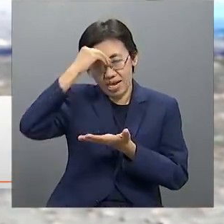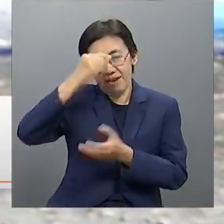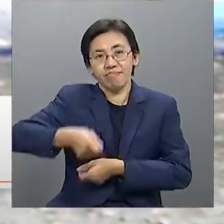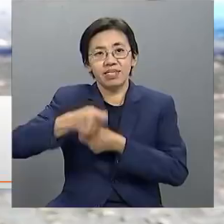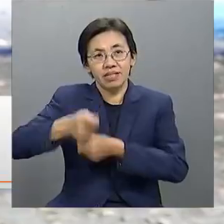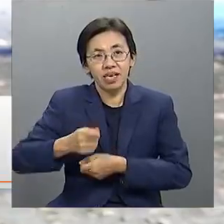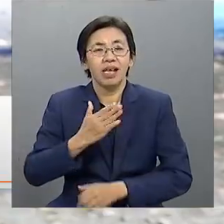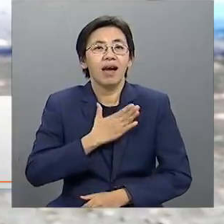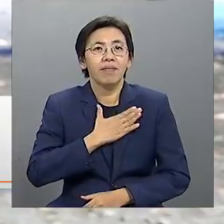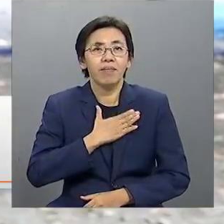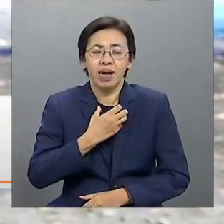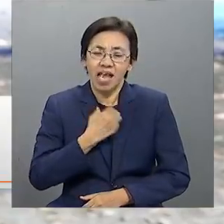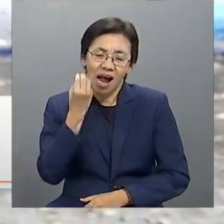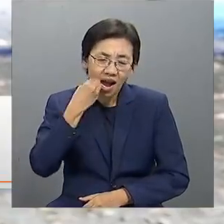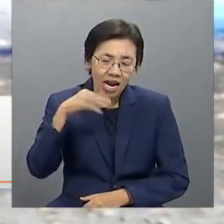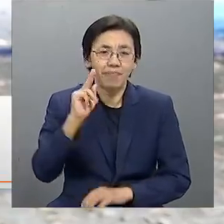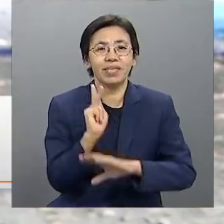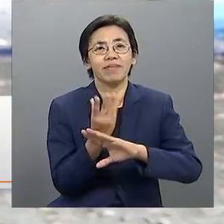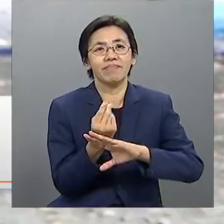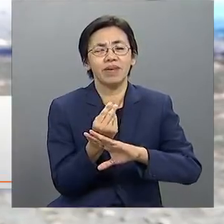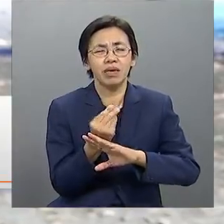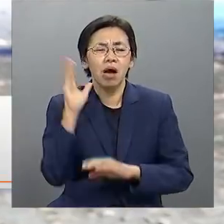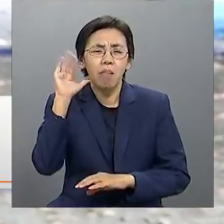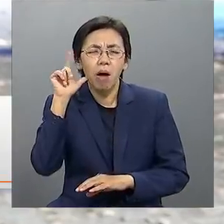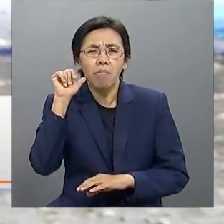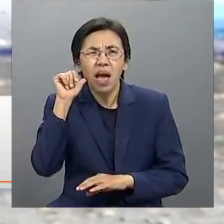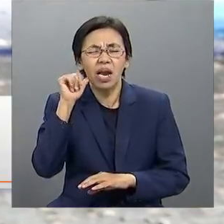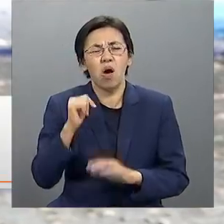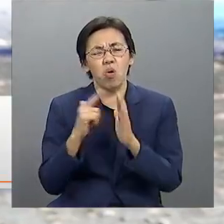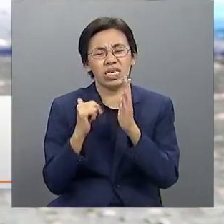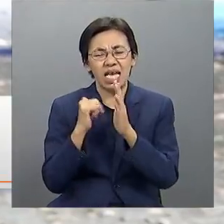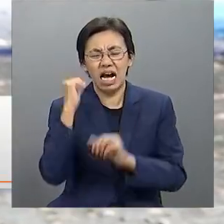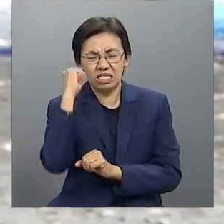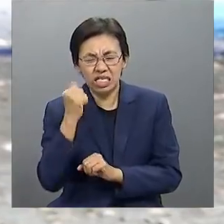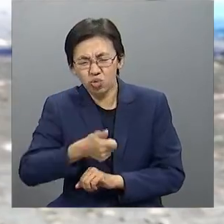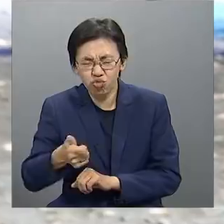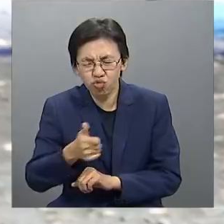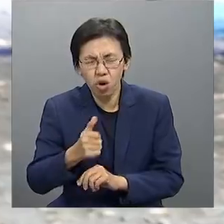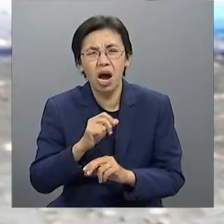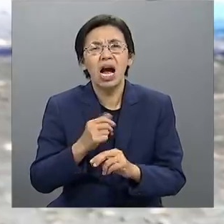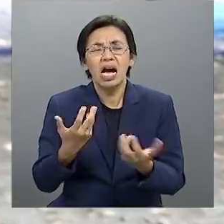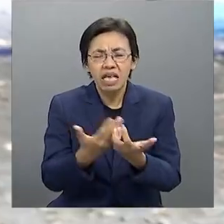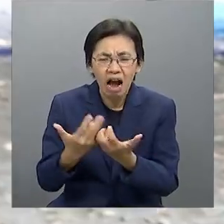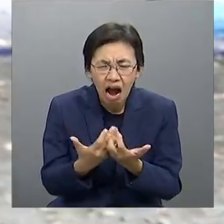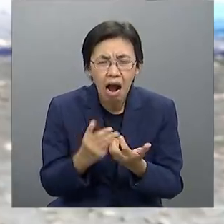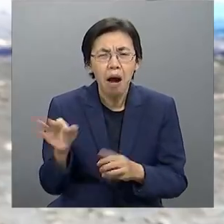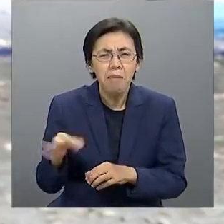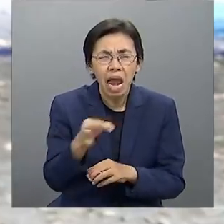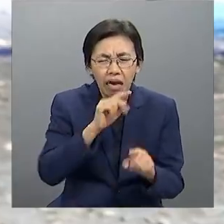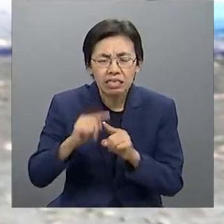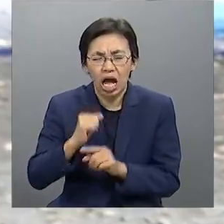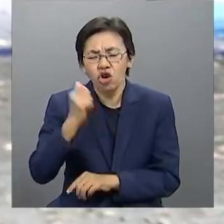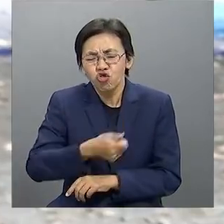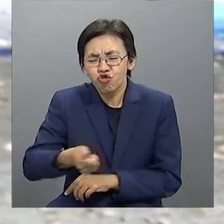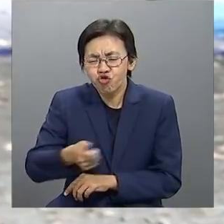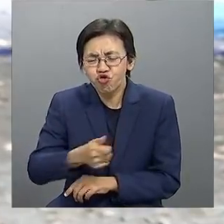ฒนาบ้านไม่อยากให้พ่อแม่แบบไปยุ่งกับสารเคมีไม่ว่าจะเป็นยาฆ่าหญ้ายาฆ่าแมลงหรือว่าอะไรต่างๆที่เป็นสารเคมีไม่อยาก